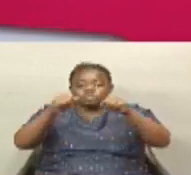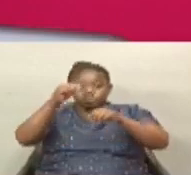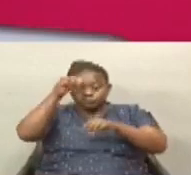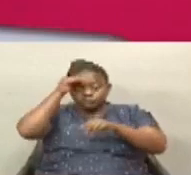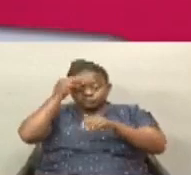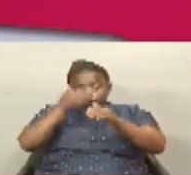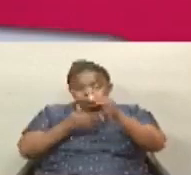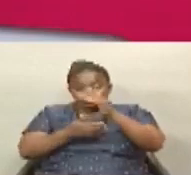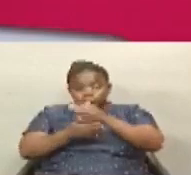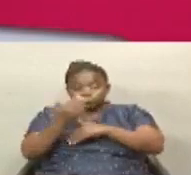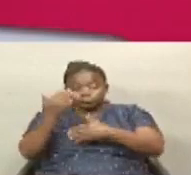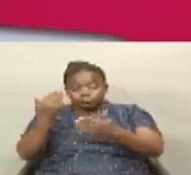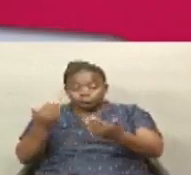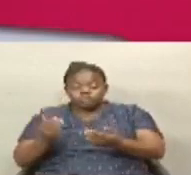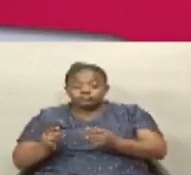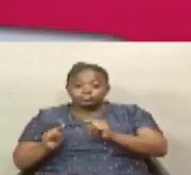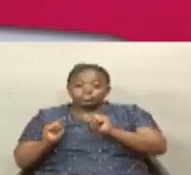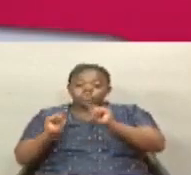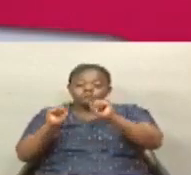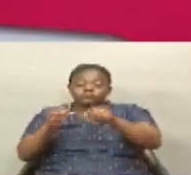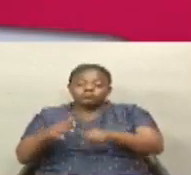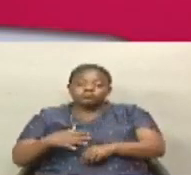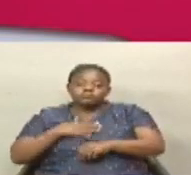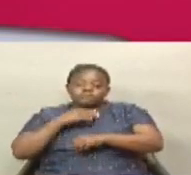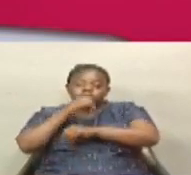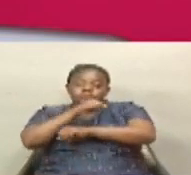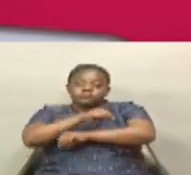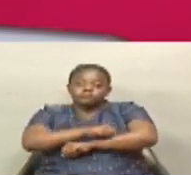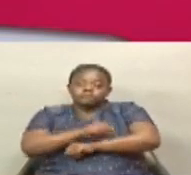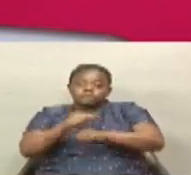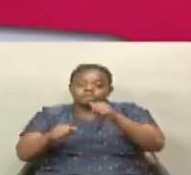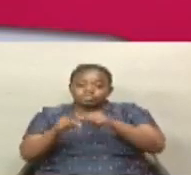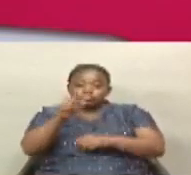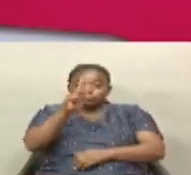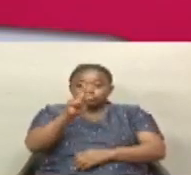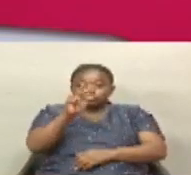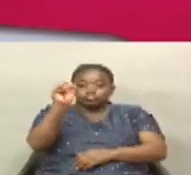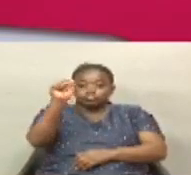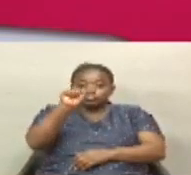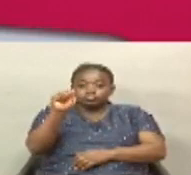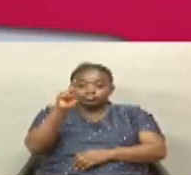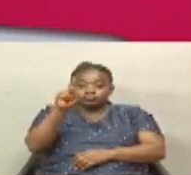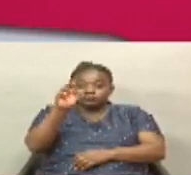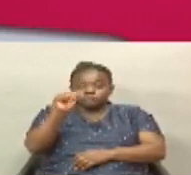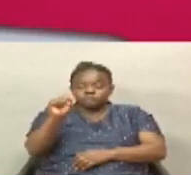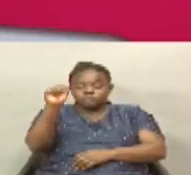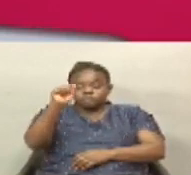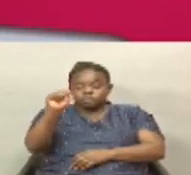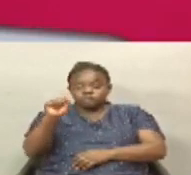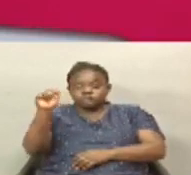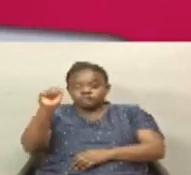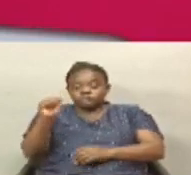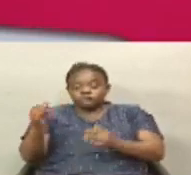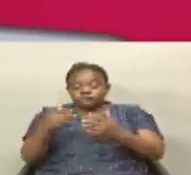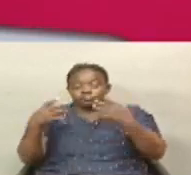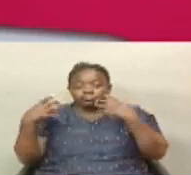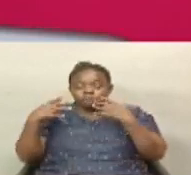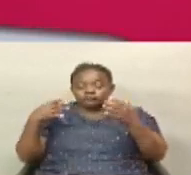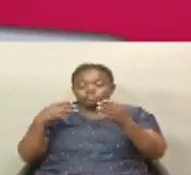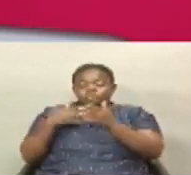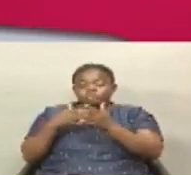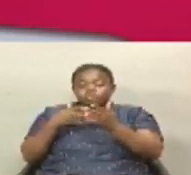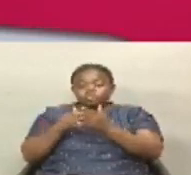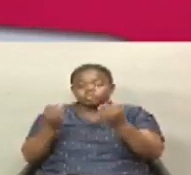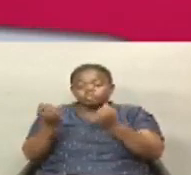abakedde okubiteekamu engatto okulambula essomero erya Kasaka SS egomba Sinotruck gyalemeredde